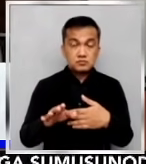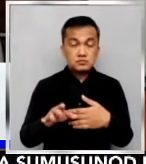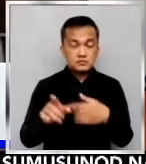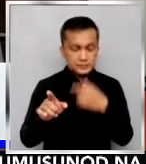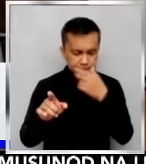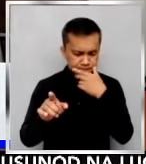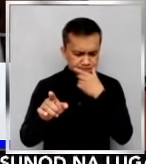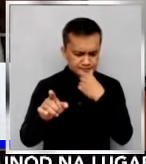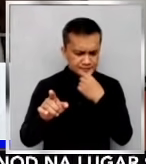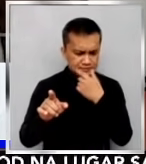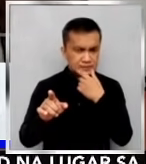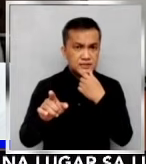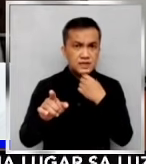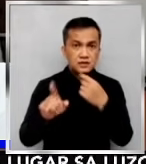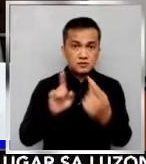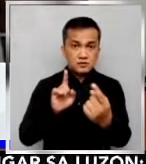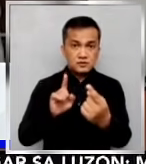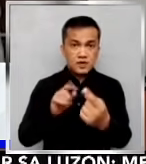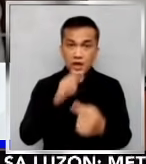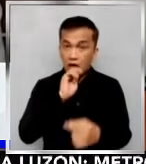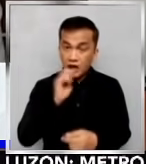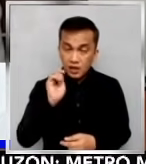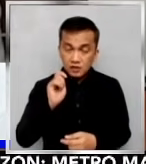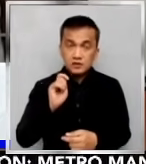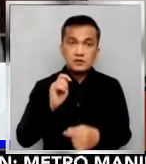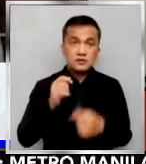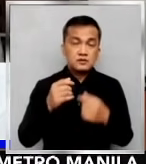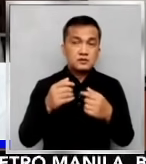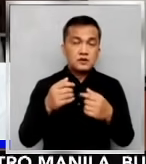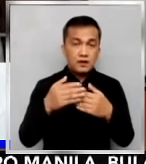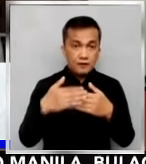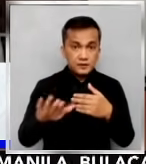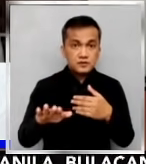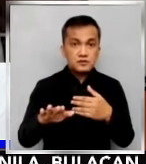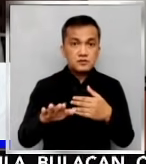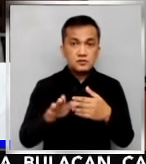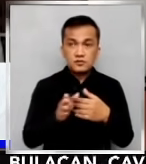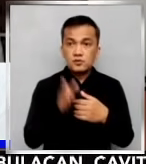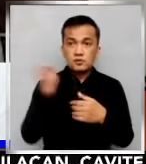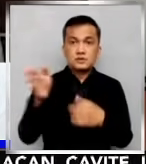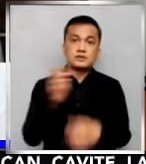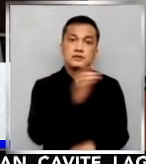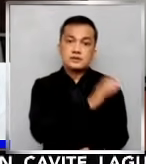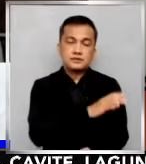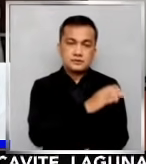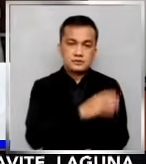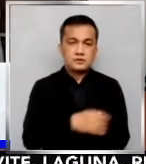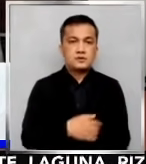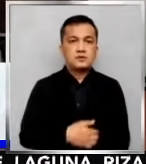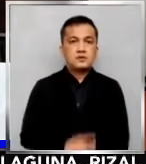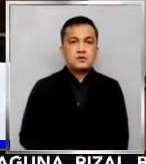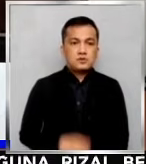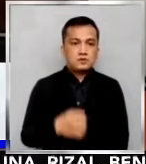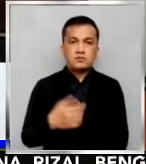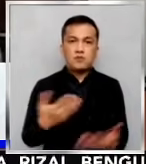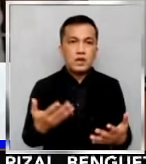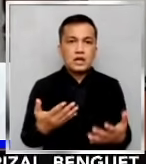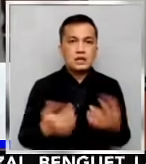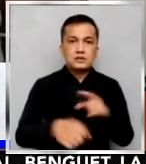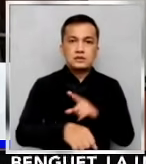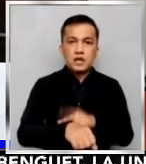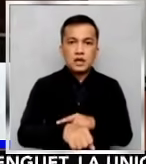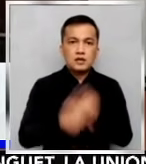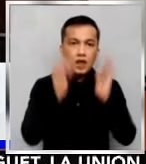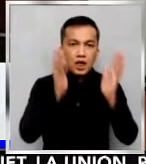after naming maswab, after naming pumunta sa clinic, wala nang time para magkwentuhan, mag-catch